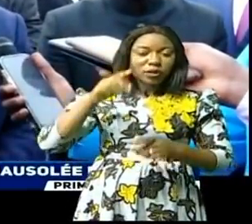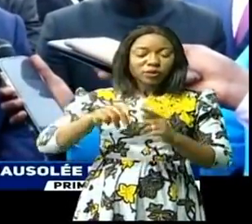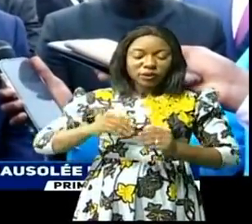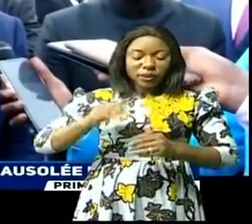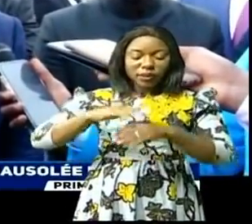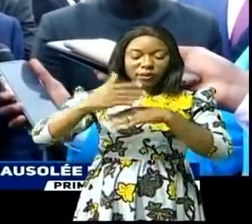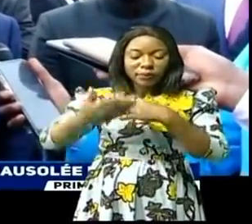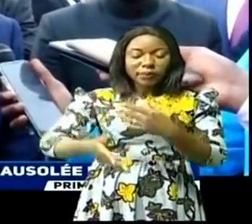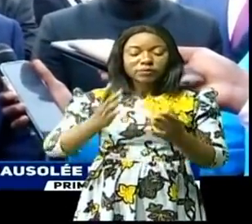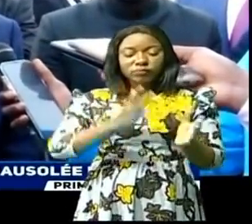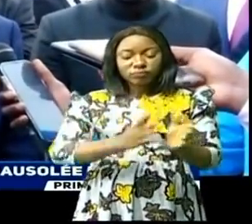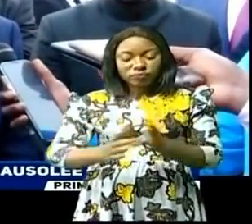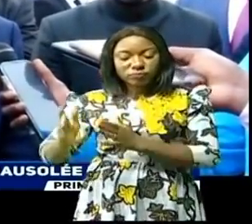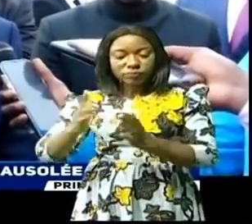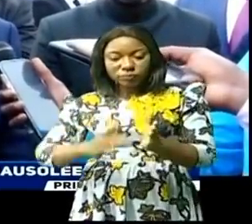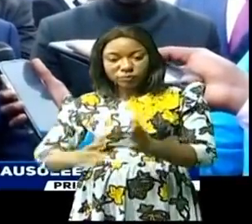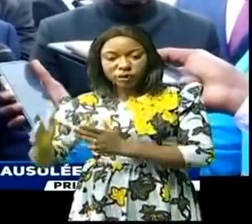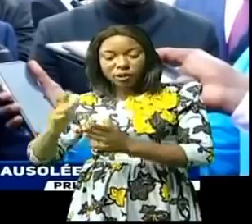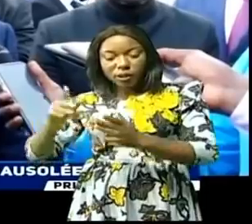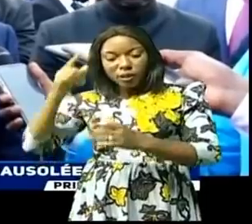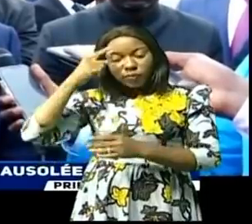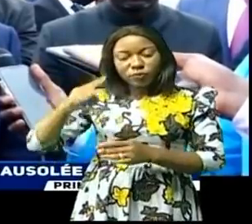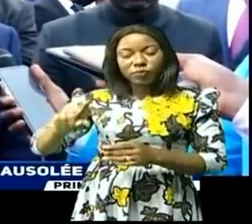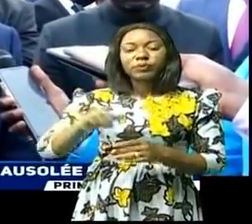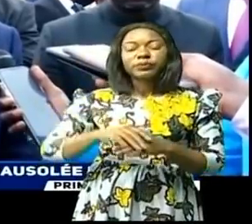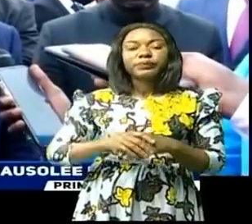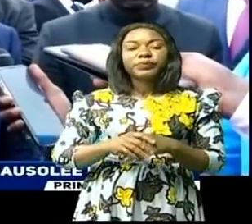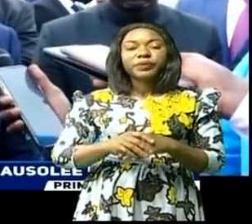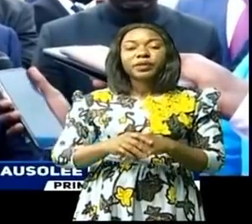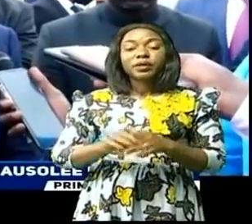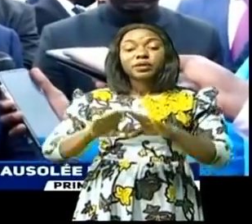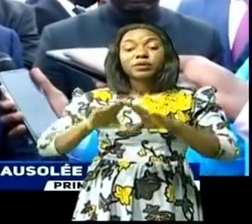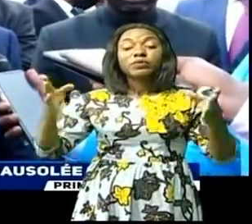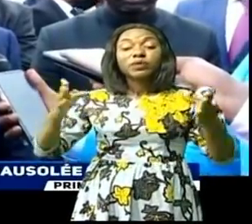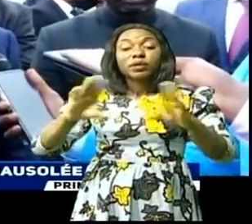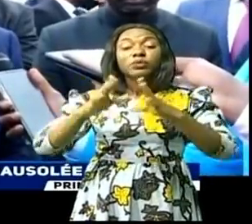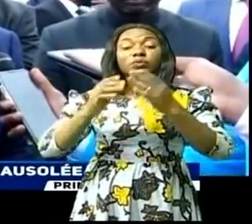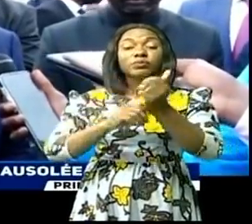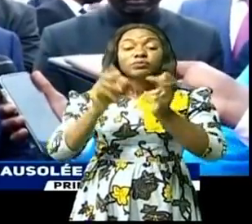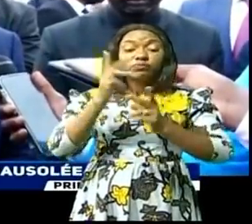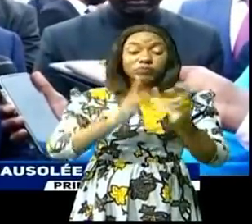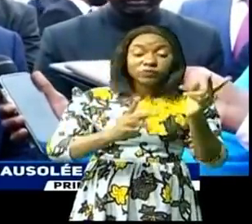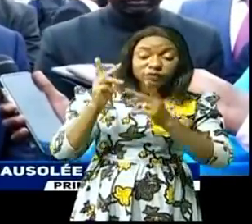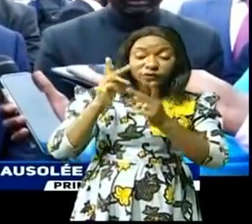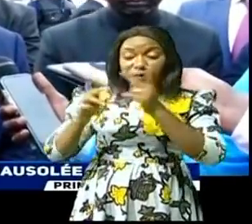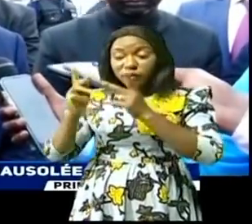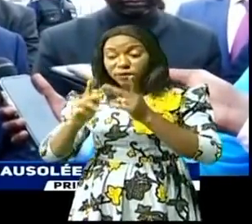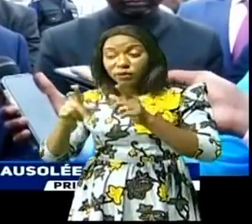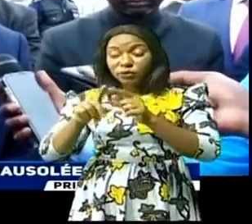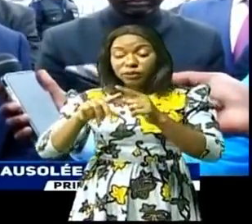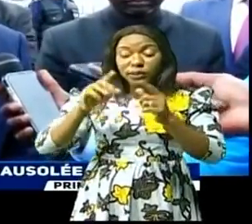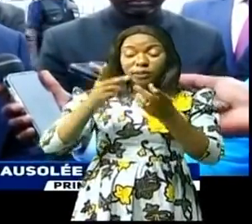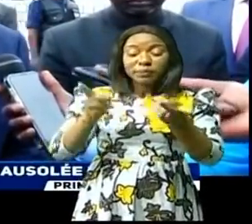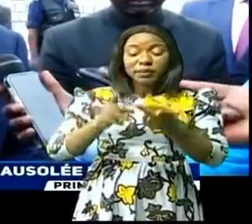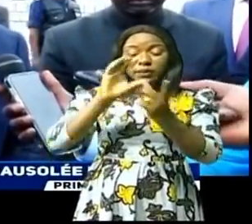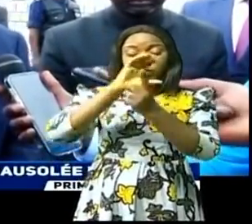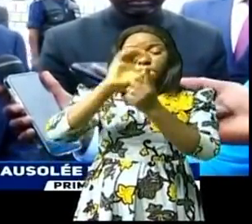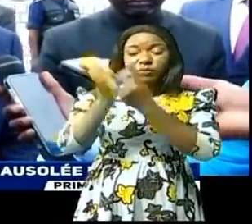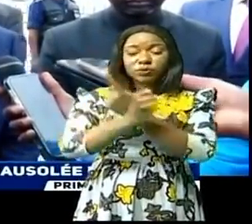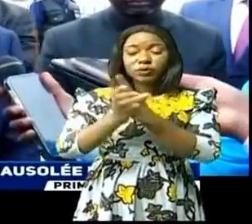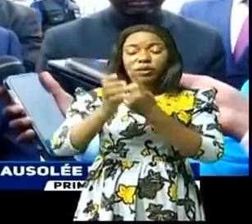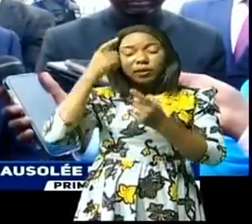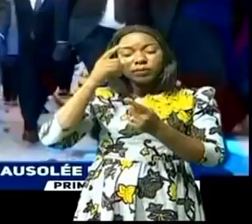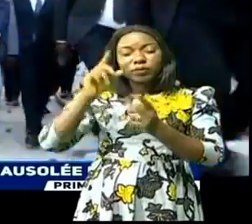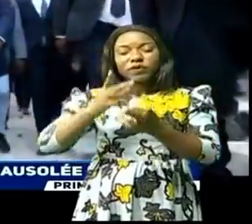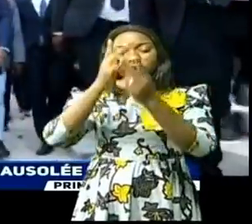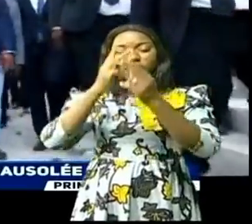suite, des aménagements se feront pour que ça soit ouvert au public et vraiment un site culturel qui va reprendre toutes